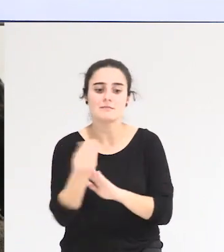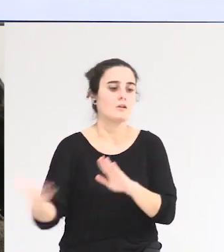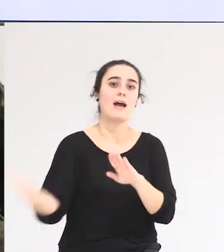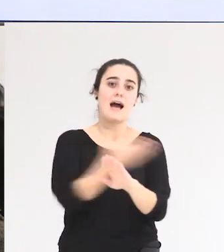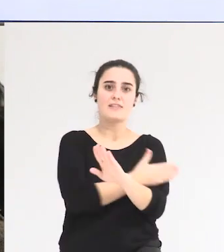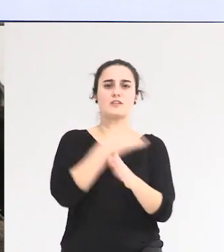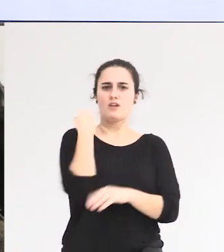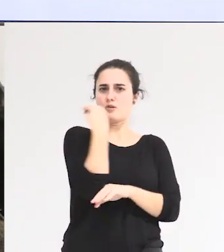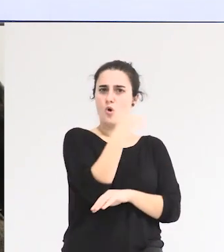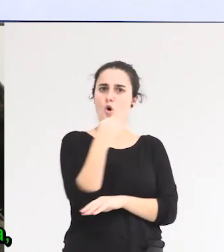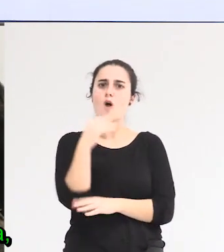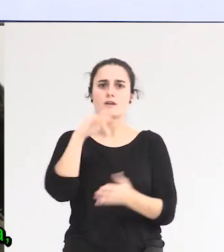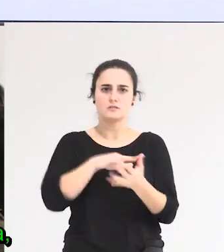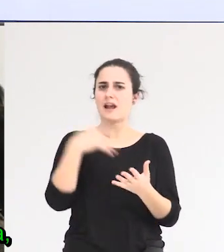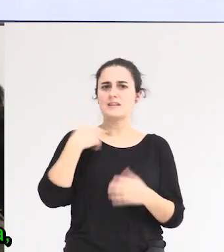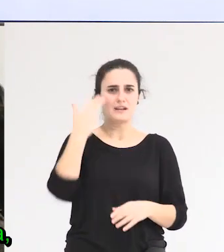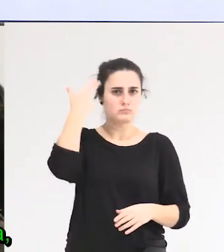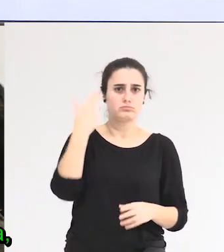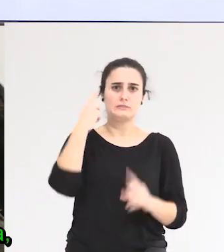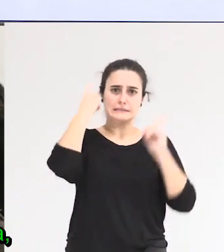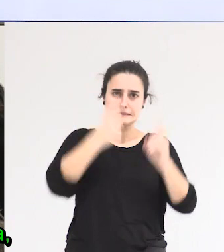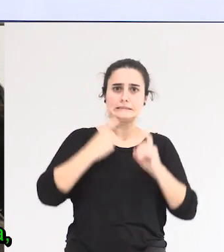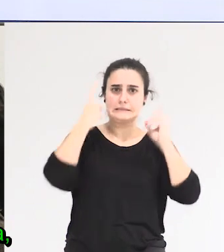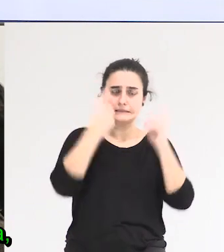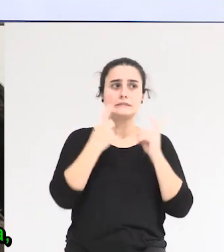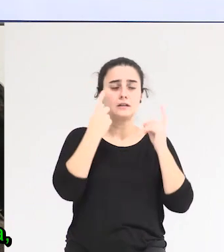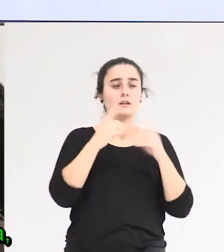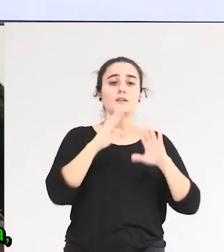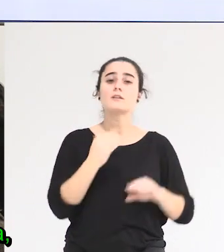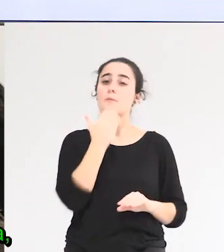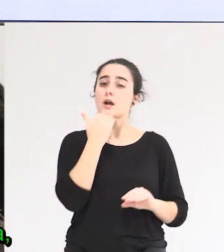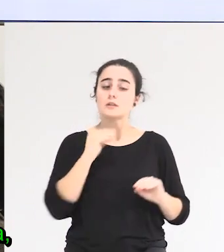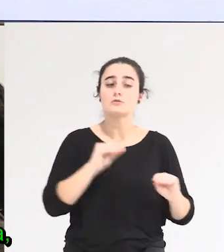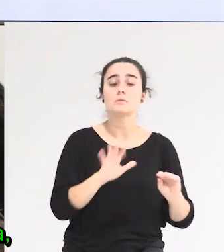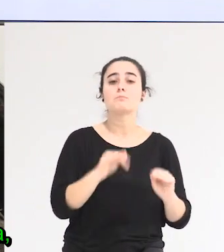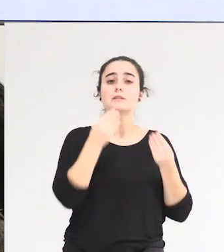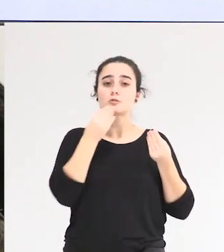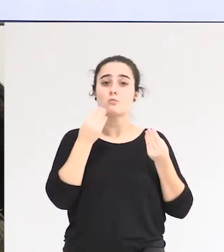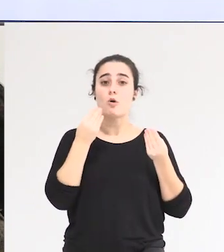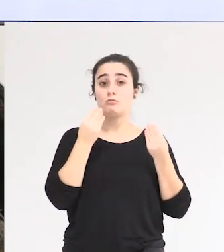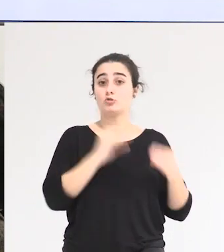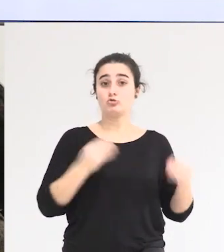gazteagoa zenean. Eta umeak izateak bere kartetan eta bere biografian irakurtzen den bezala